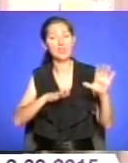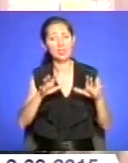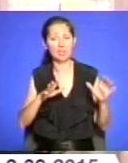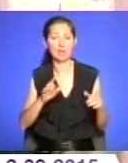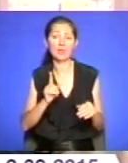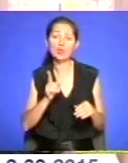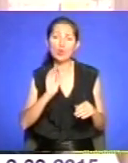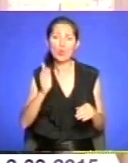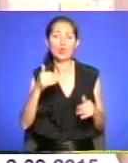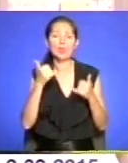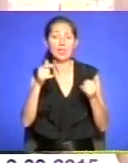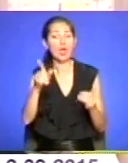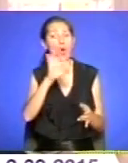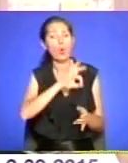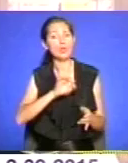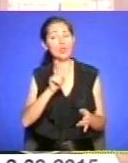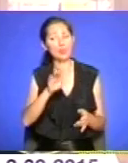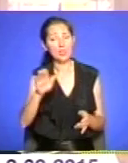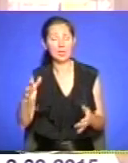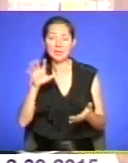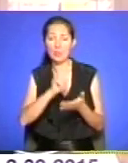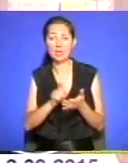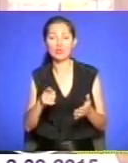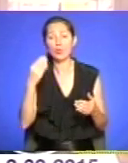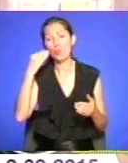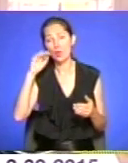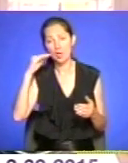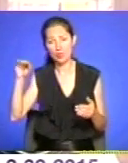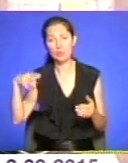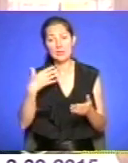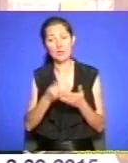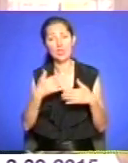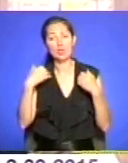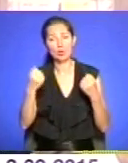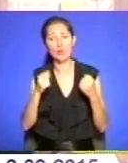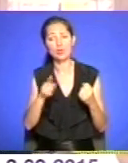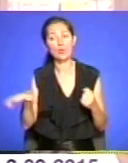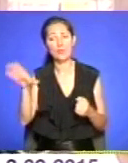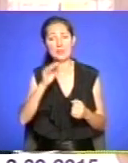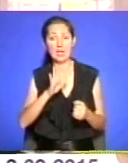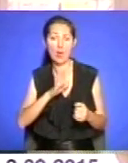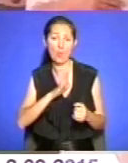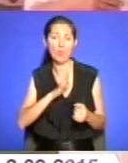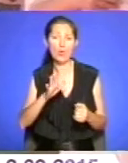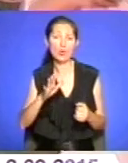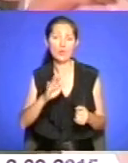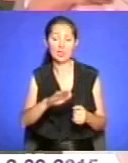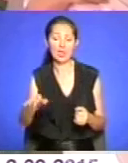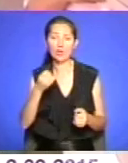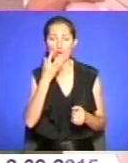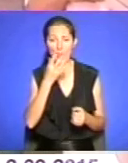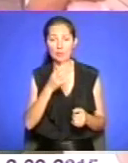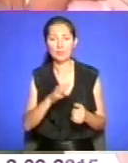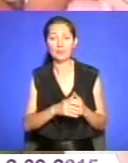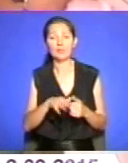на користь, щоб дійсно діти займалися, щоб поправляли своє здоров'я. Щоб все було у них добре. Дітлахам дарунок